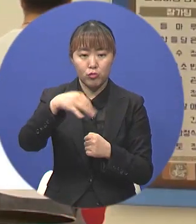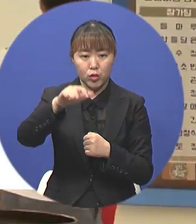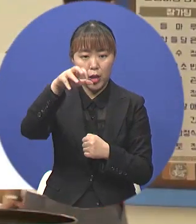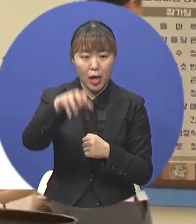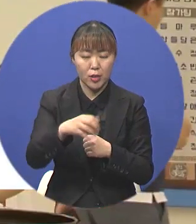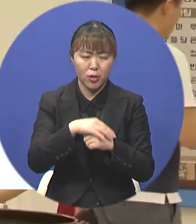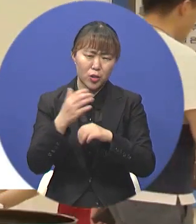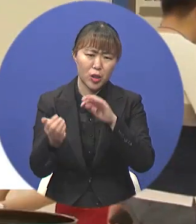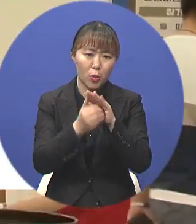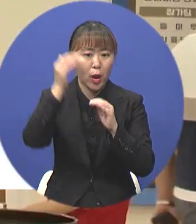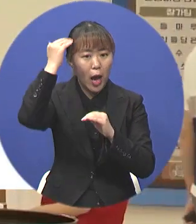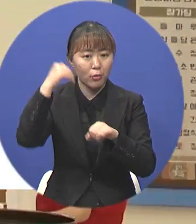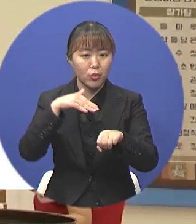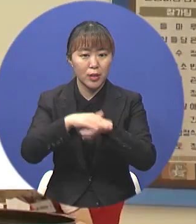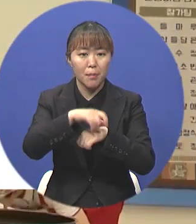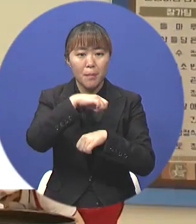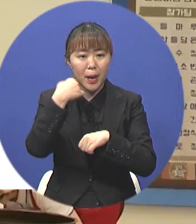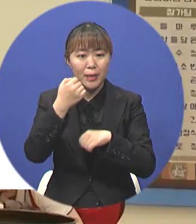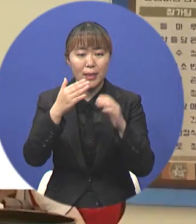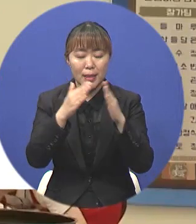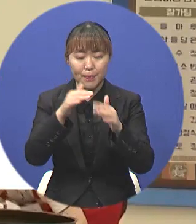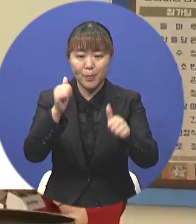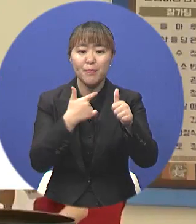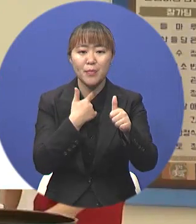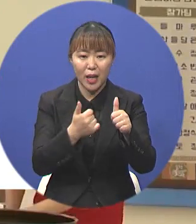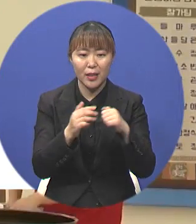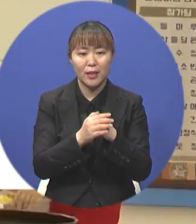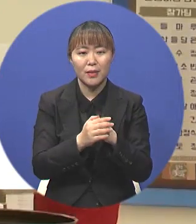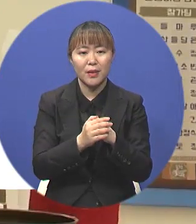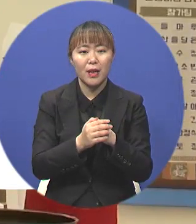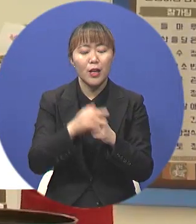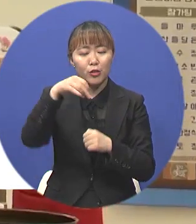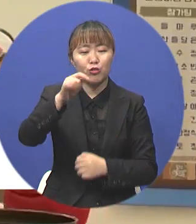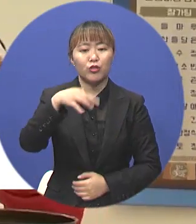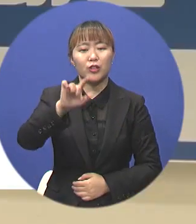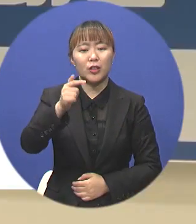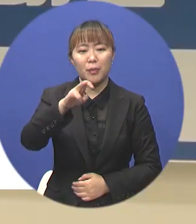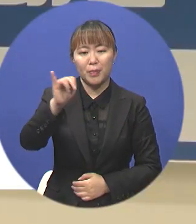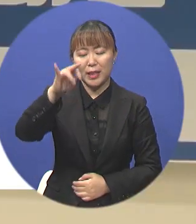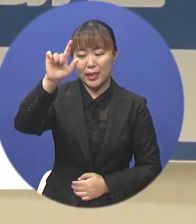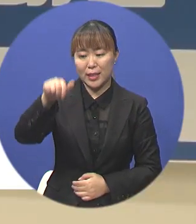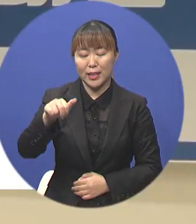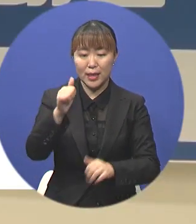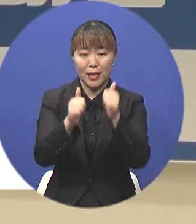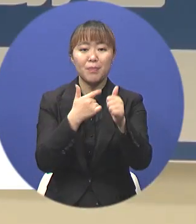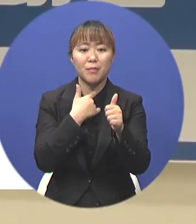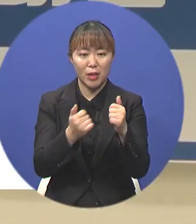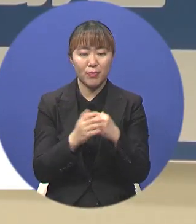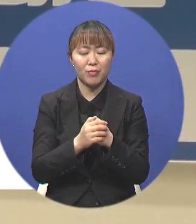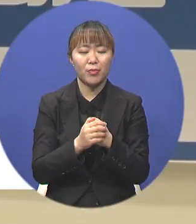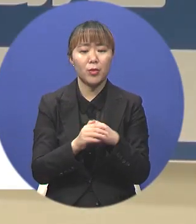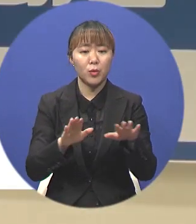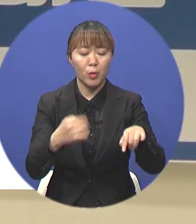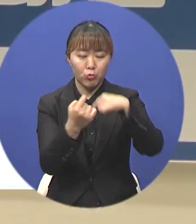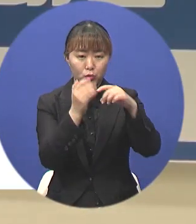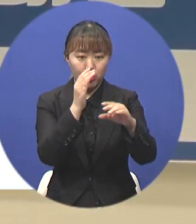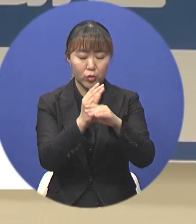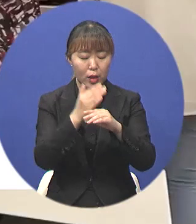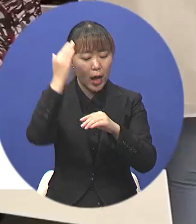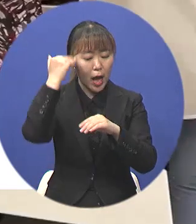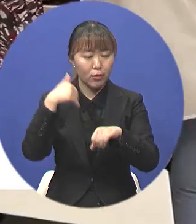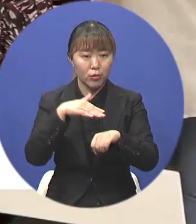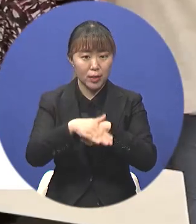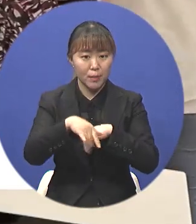최고의 한정식 맛집을 겨루는 제1회 순천 미식 대첩이 개최됐습니다. 이번 대회는 순천시에서 운영 중인